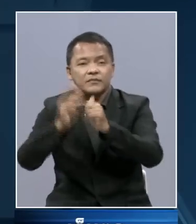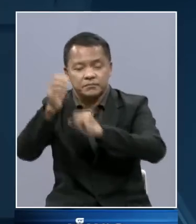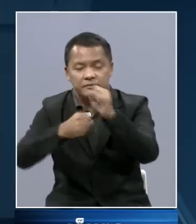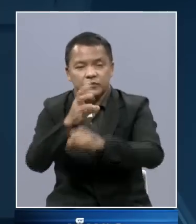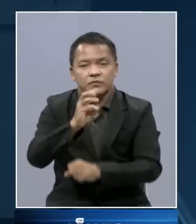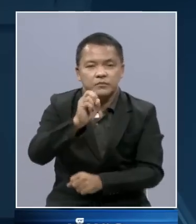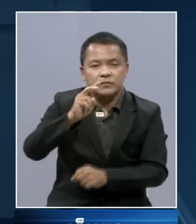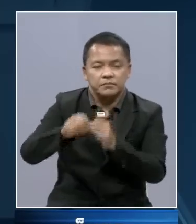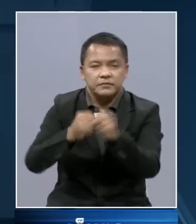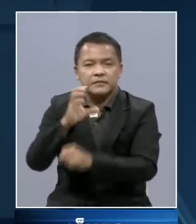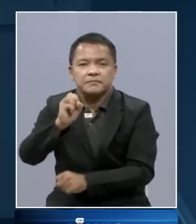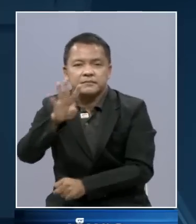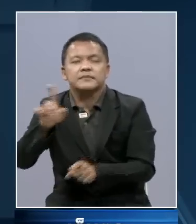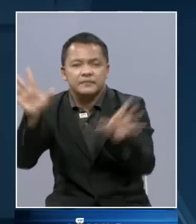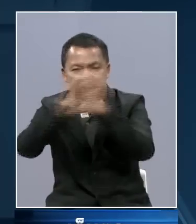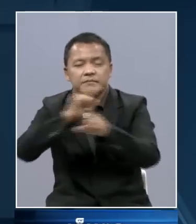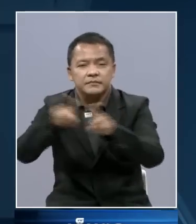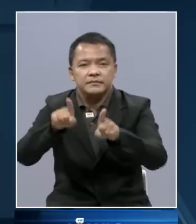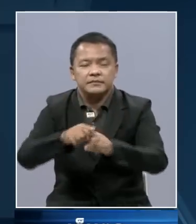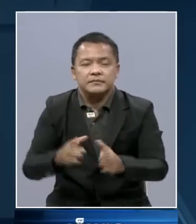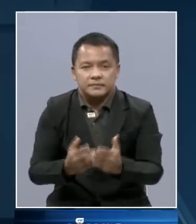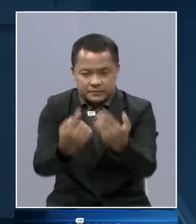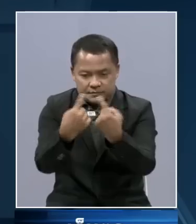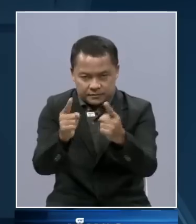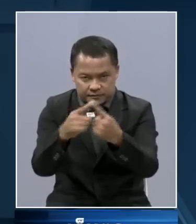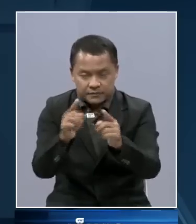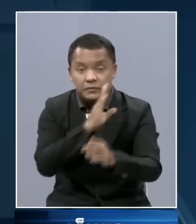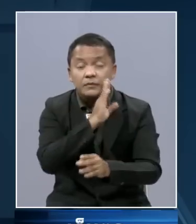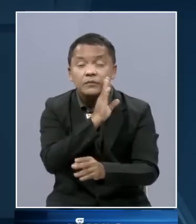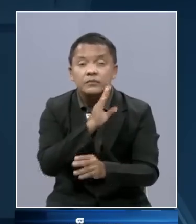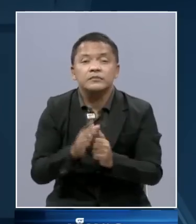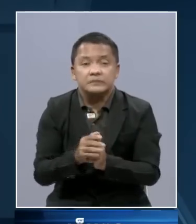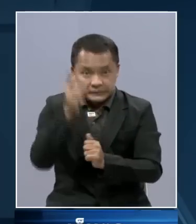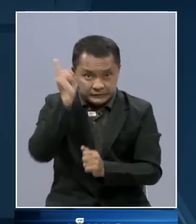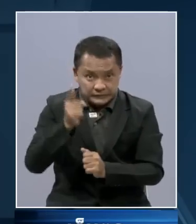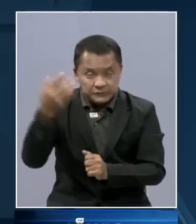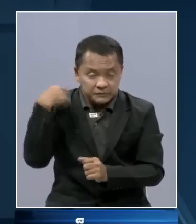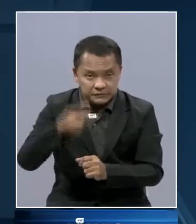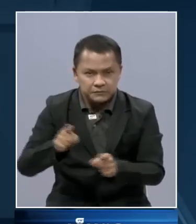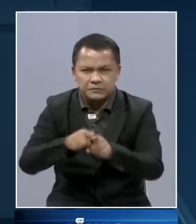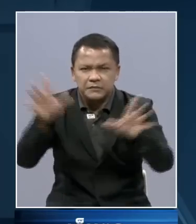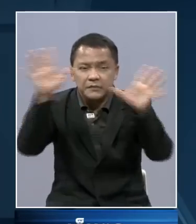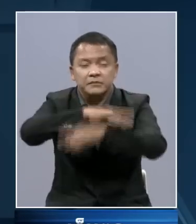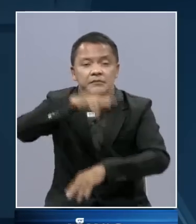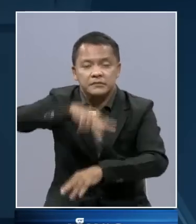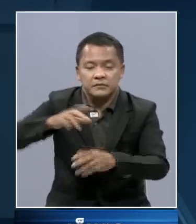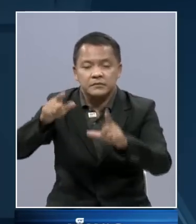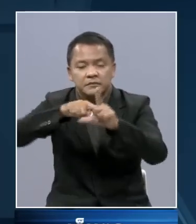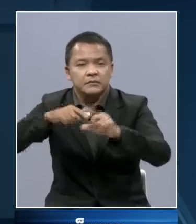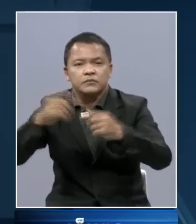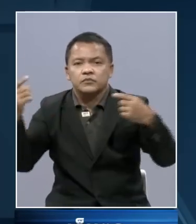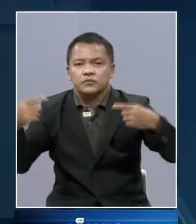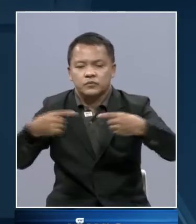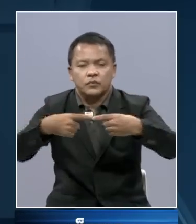62กับปี54ก็ใช้ลักษณะแบบนี ้ อย่างไรก็ตามครับถ้ามันเกิดจริงแบบนั้นเนี่ยเท่ากับว่าเพื่อไทยกับก้าวไกลนี่แตกหักนะ